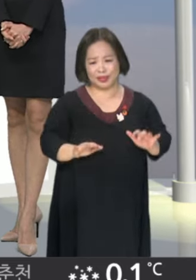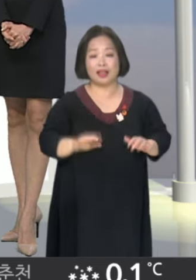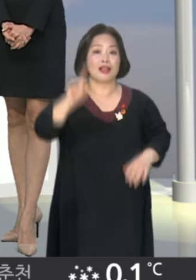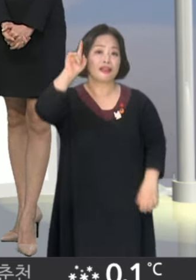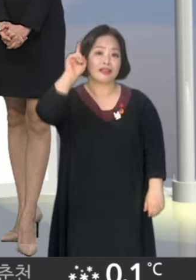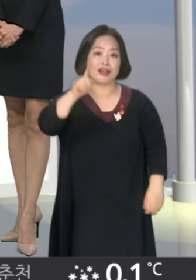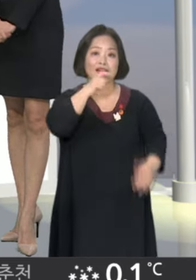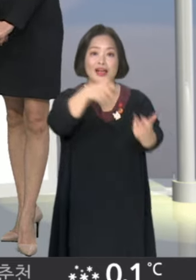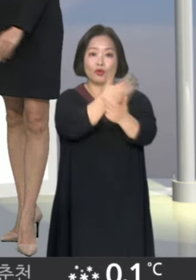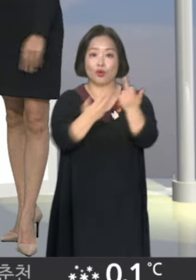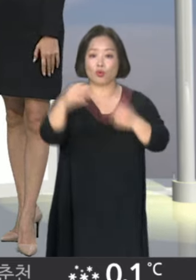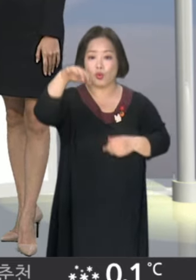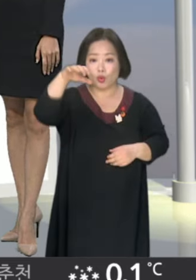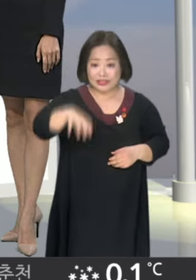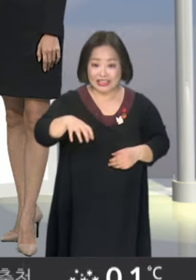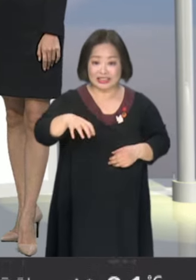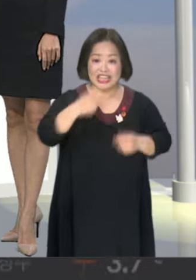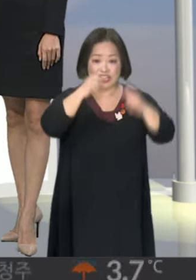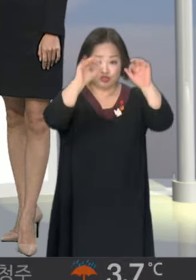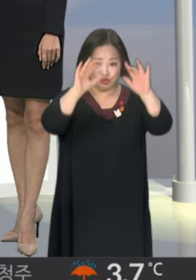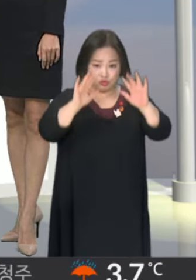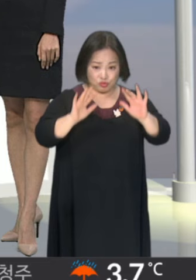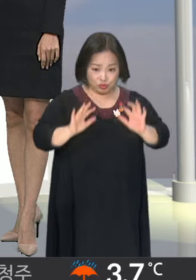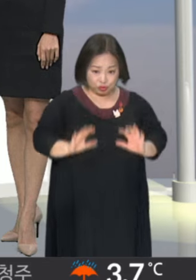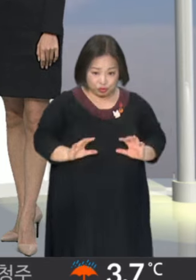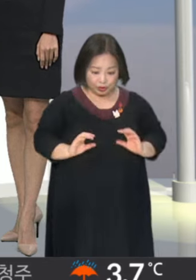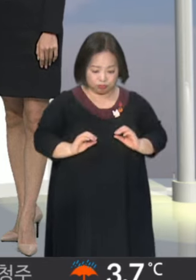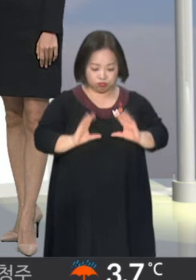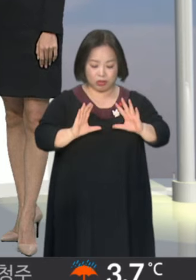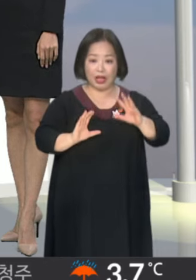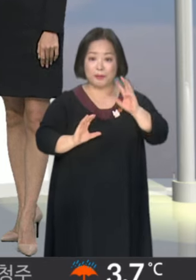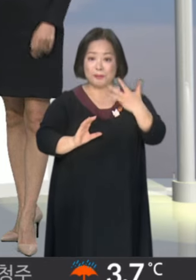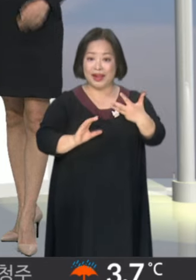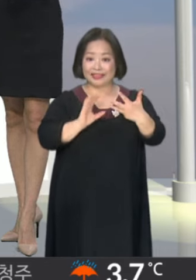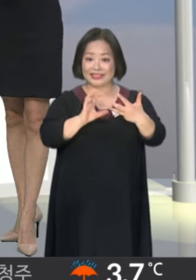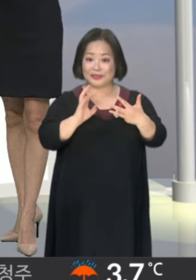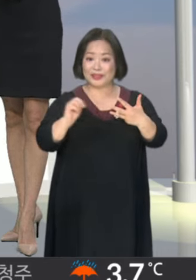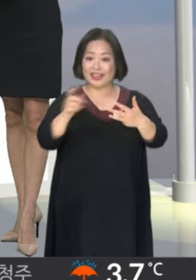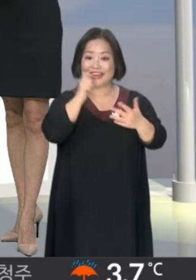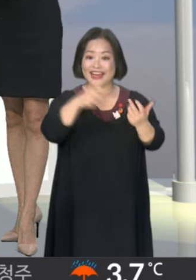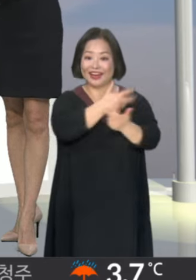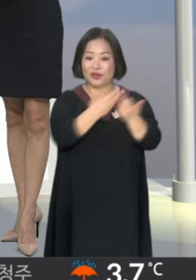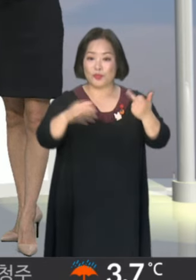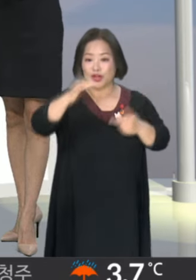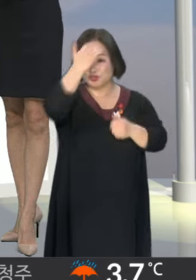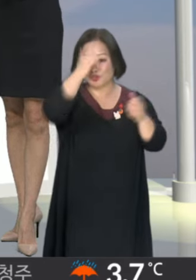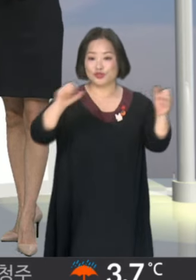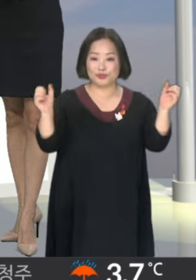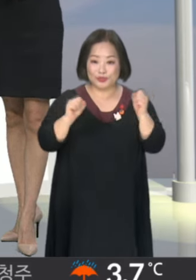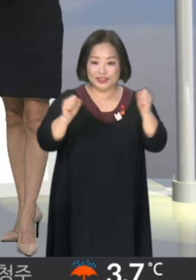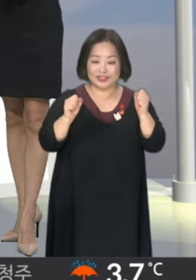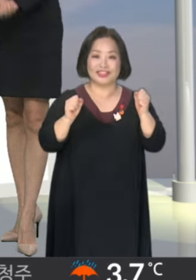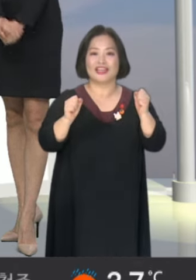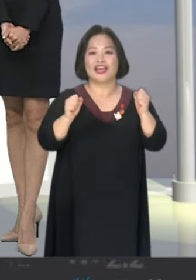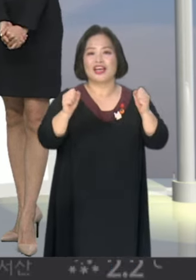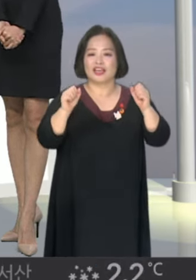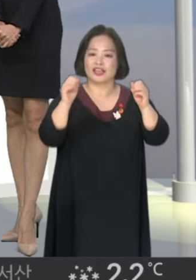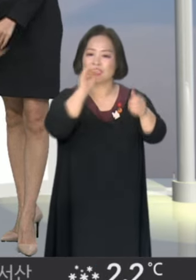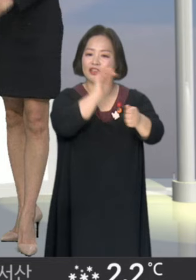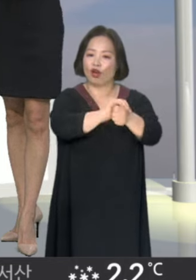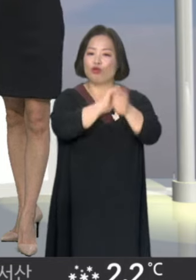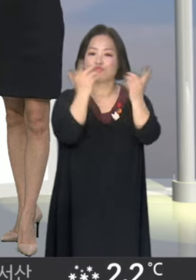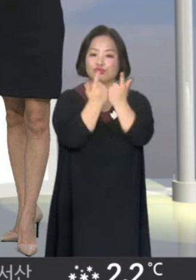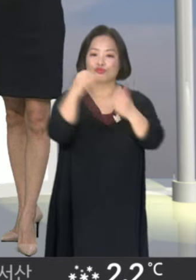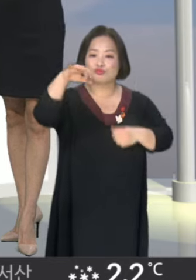내일까지 강원 산지에는 최대 8cm의 눈이 내려 쌓이겠고요. 강원 동해안과 충북, 경북과 제주 산지에도